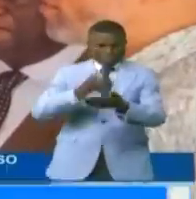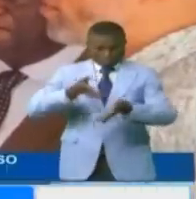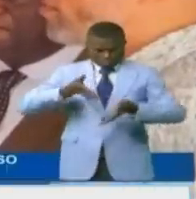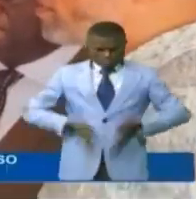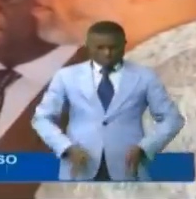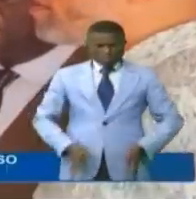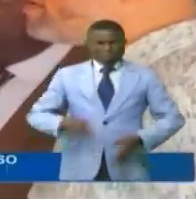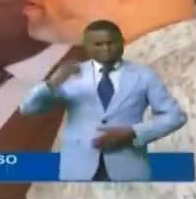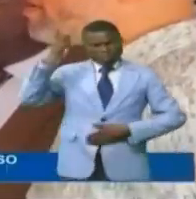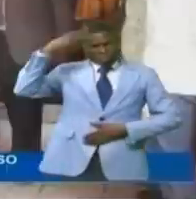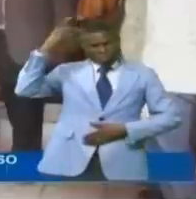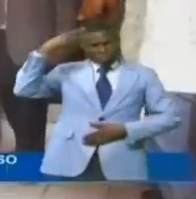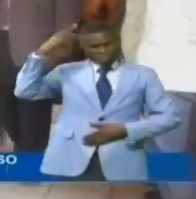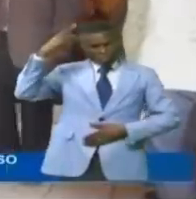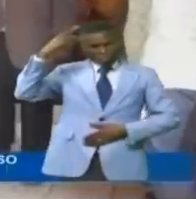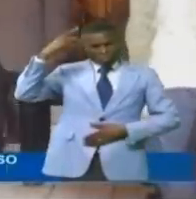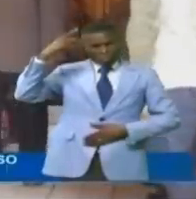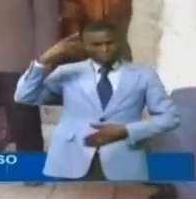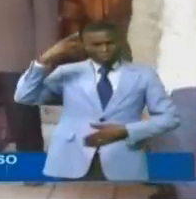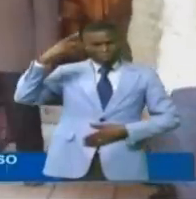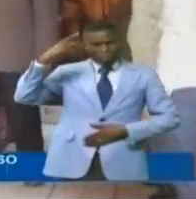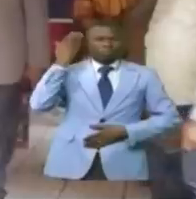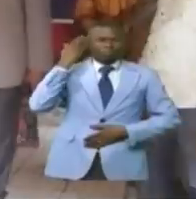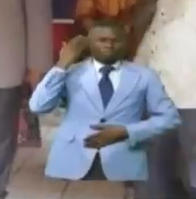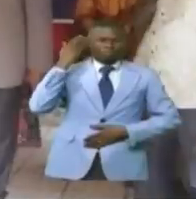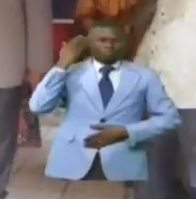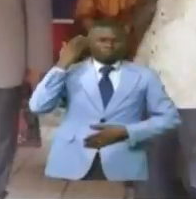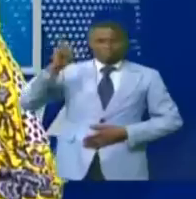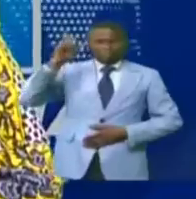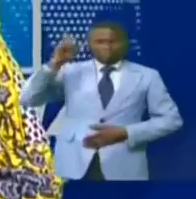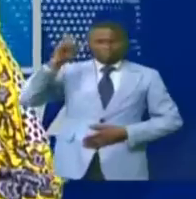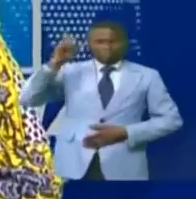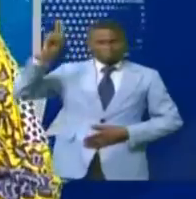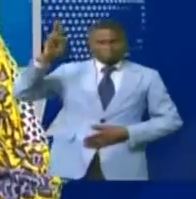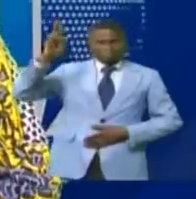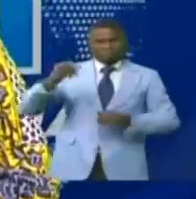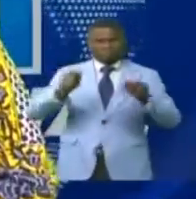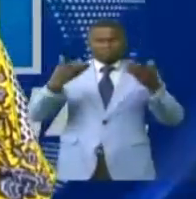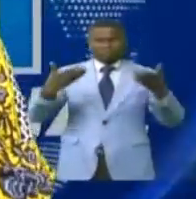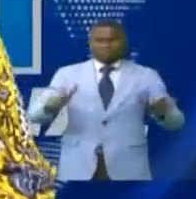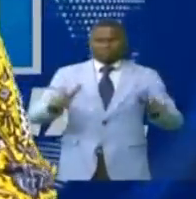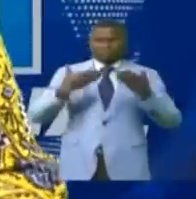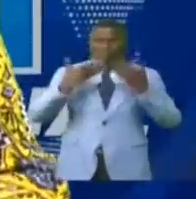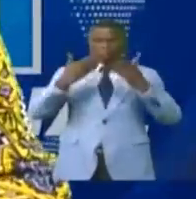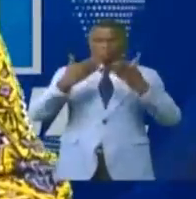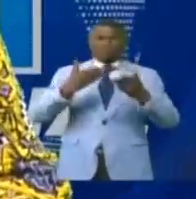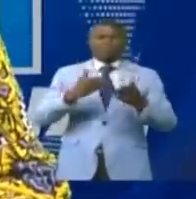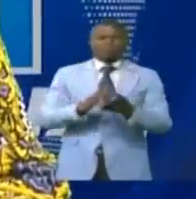biologique et politique du Sphinx de l'IMET.